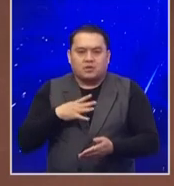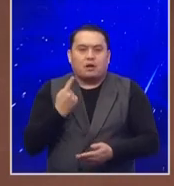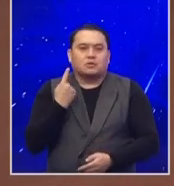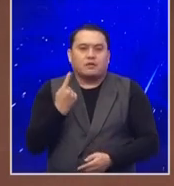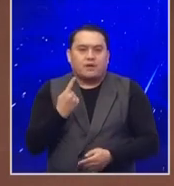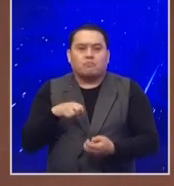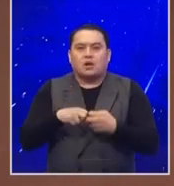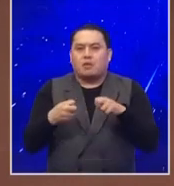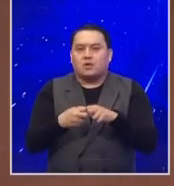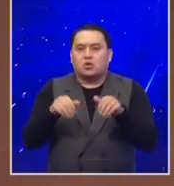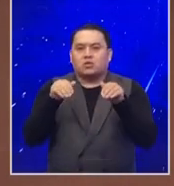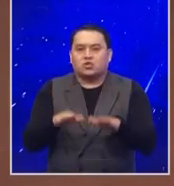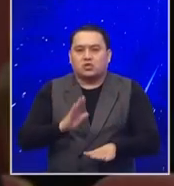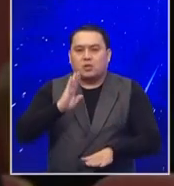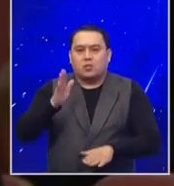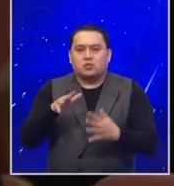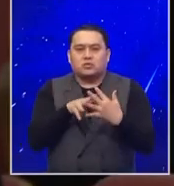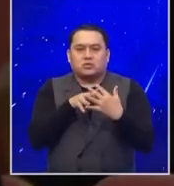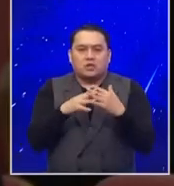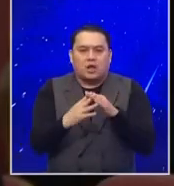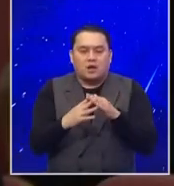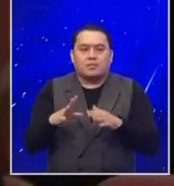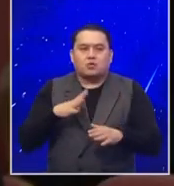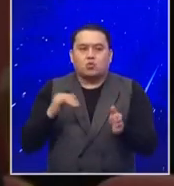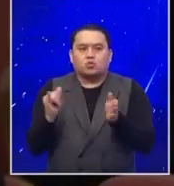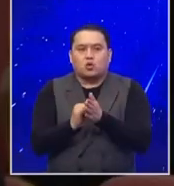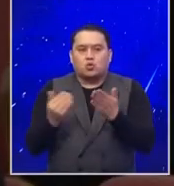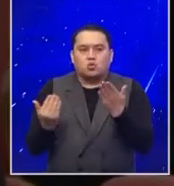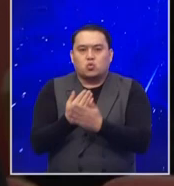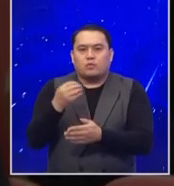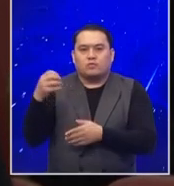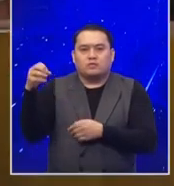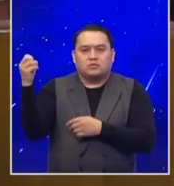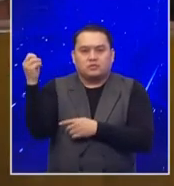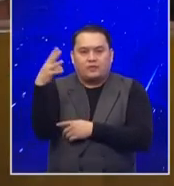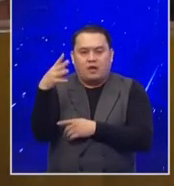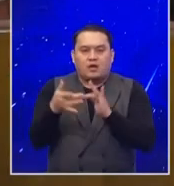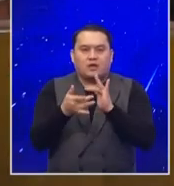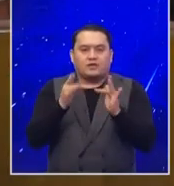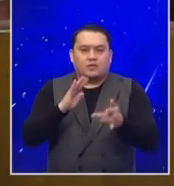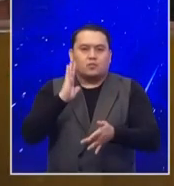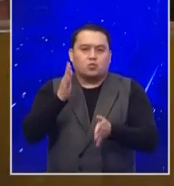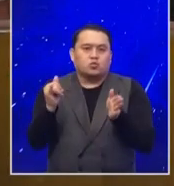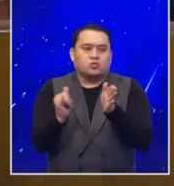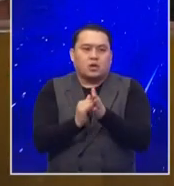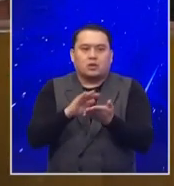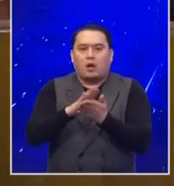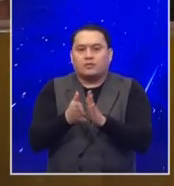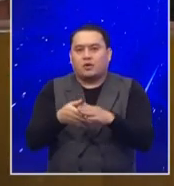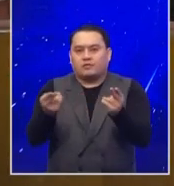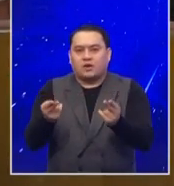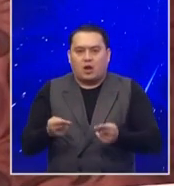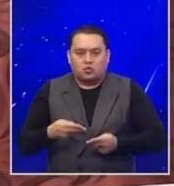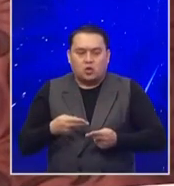– все проблемы решатся. В селе Шимыр, к примеру, установят новые вышки связи и проведут качественный локальный интернет. Договор уже